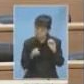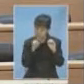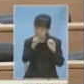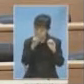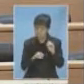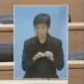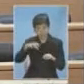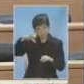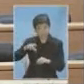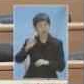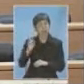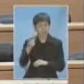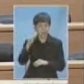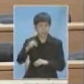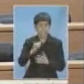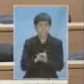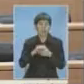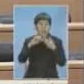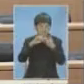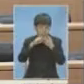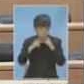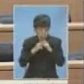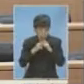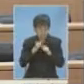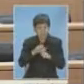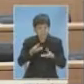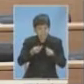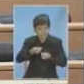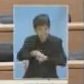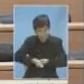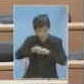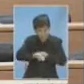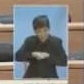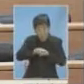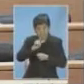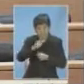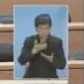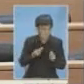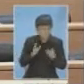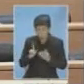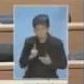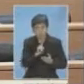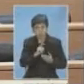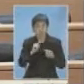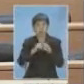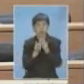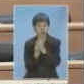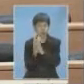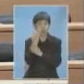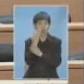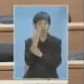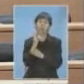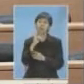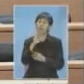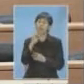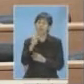0.17% สภาใหม่ครับท่านประธานครับติดปัญหาต้องขุดดิน1ล้านคิวไม่รู้จะไปไว้ไหนปัญหาต้นไม้อีก190ต้